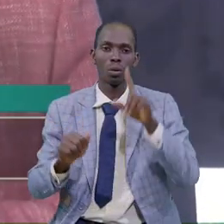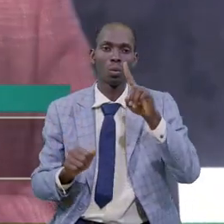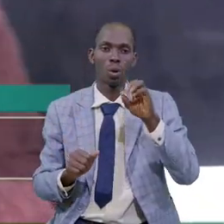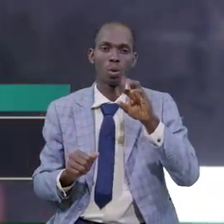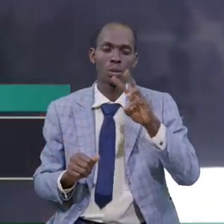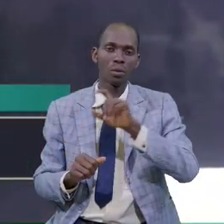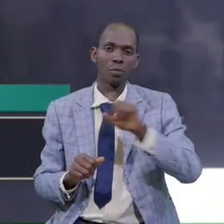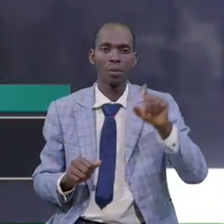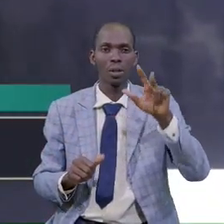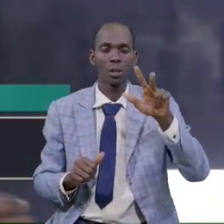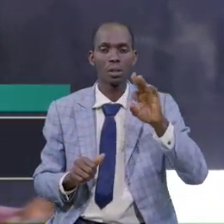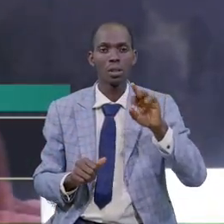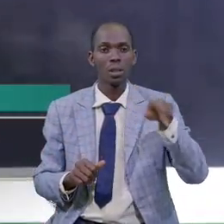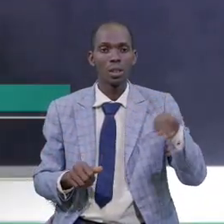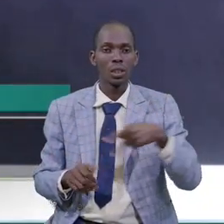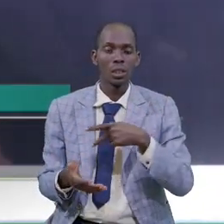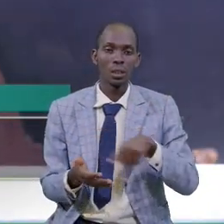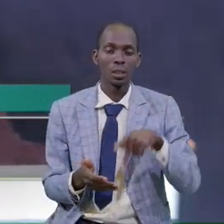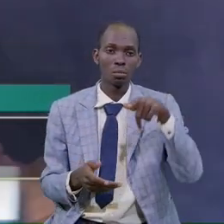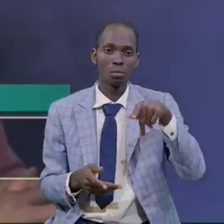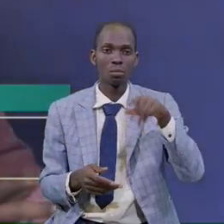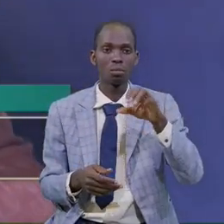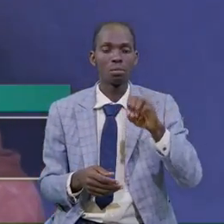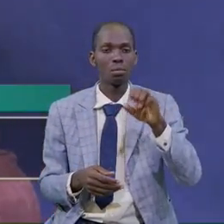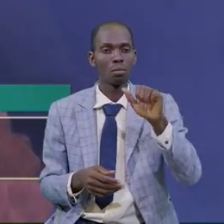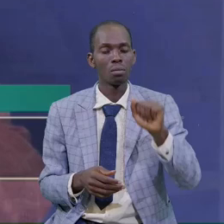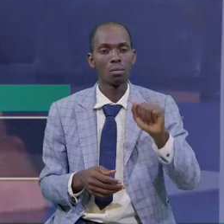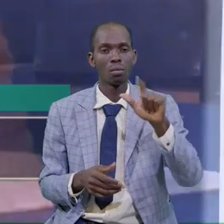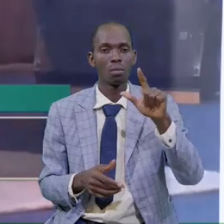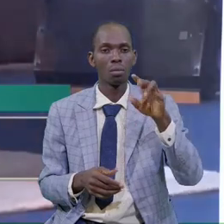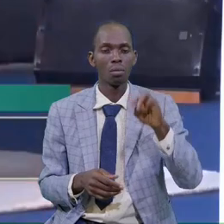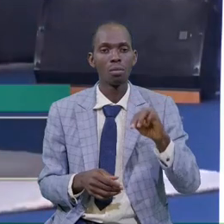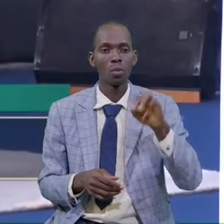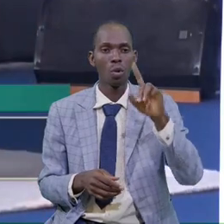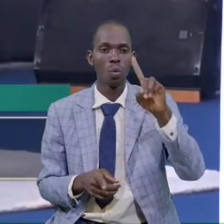verset 39. Psaume 106, verset 39.